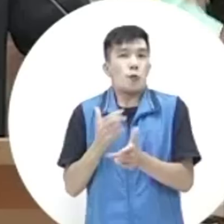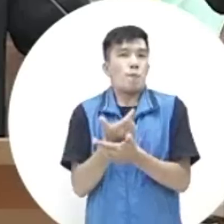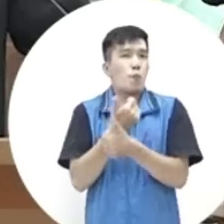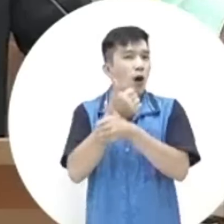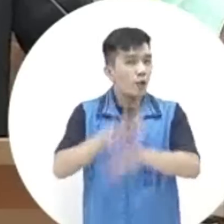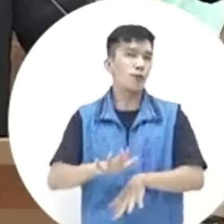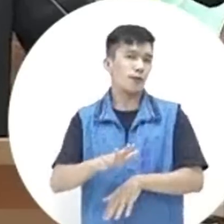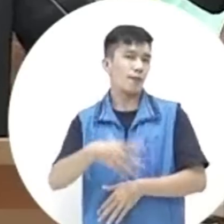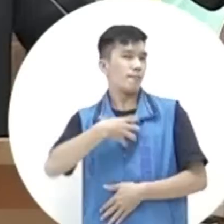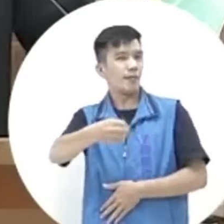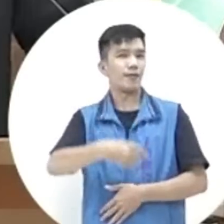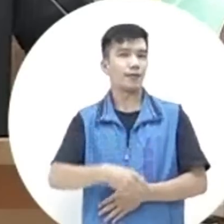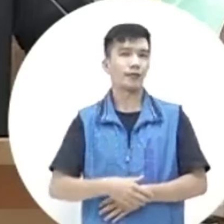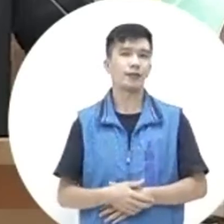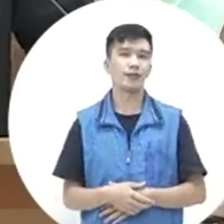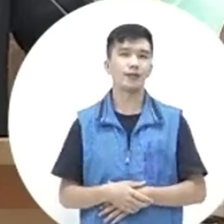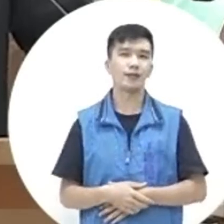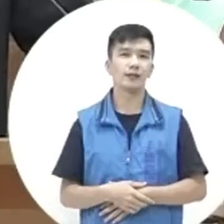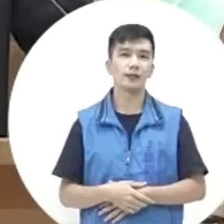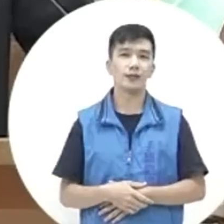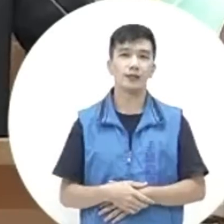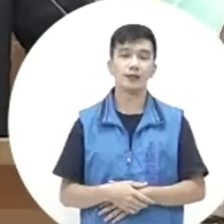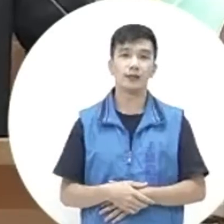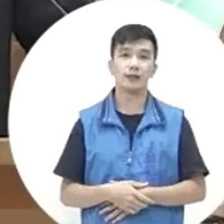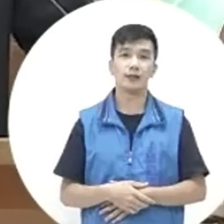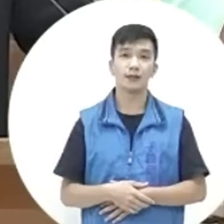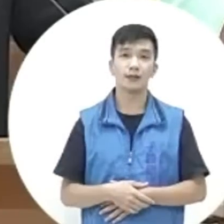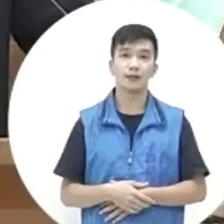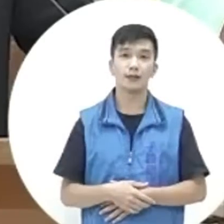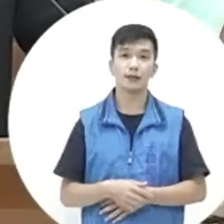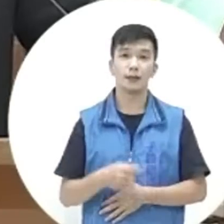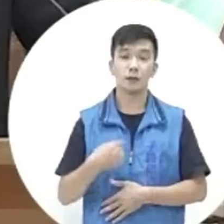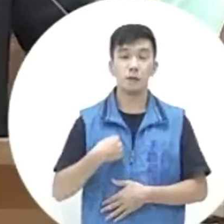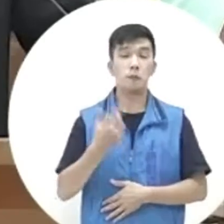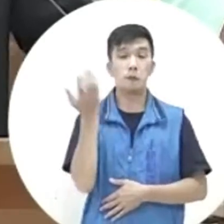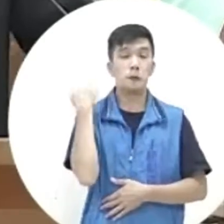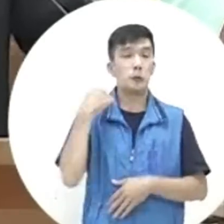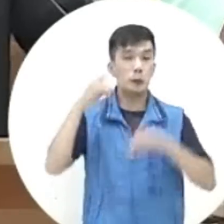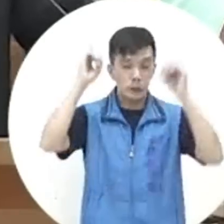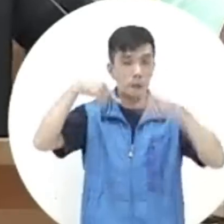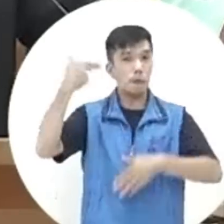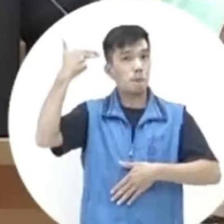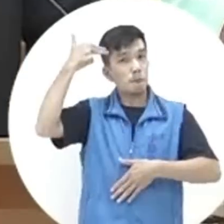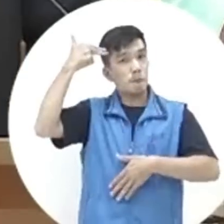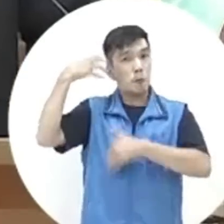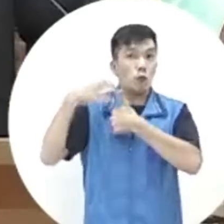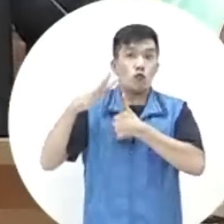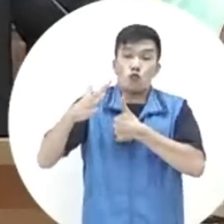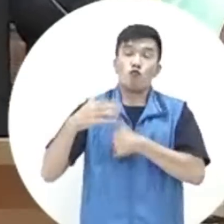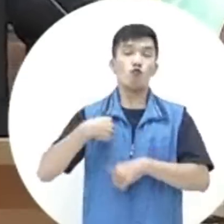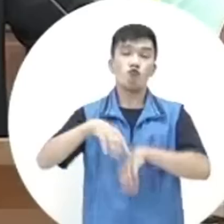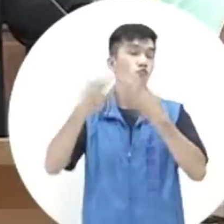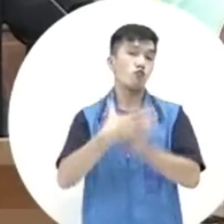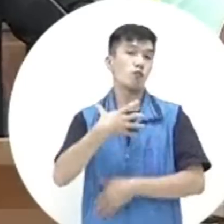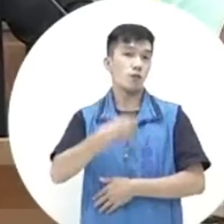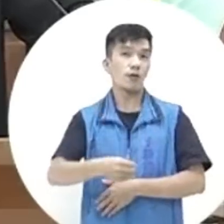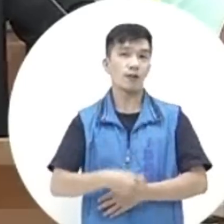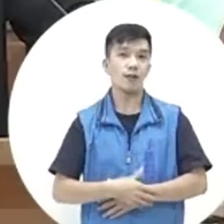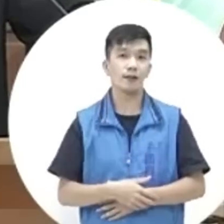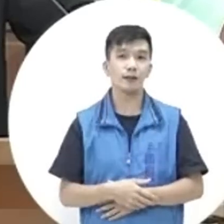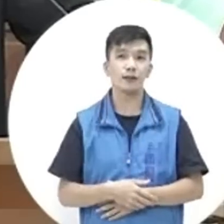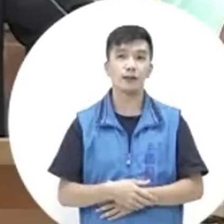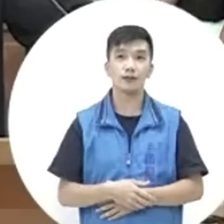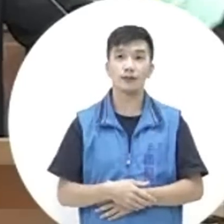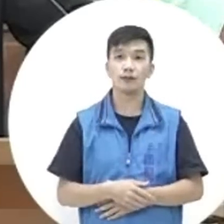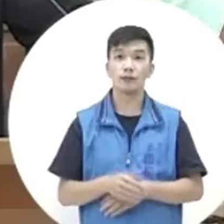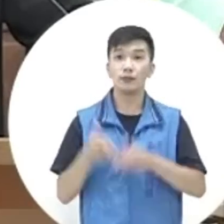好， 对吧？我用我的先， 我们一起、 欸，我经常被枪抵着头都不怕呢， 一起 还怕谁啊？ 一起谴责中国的军